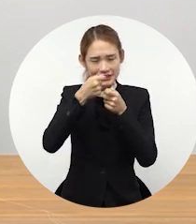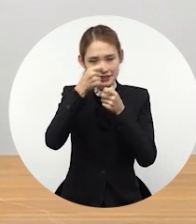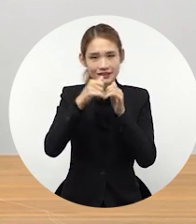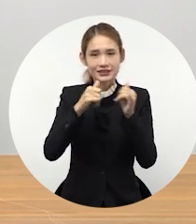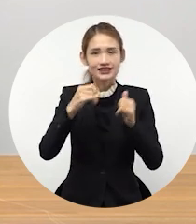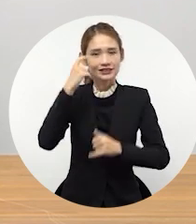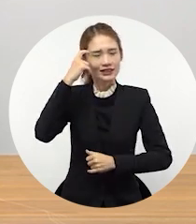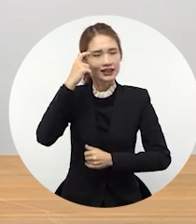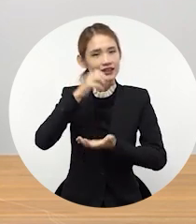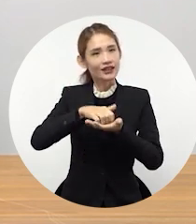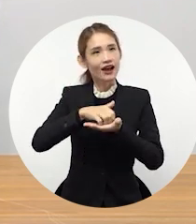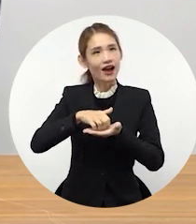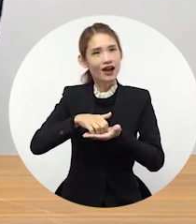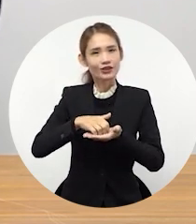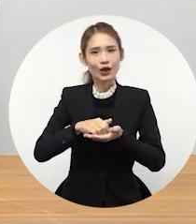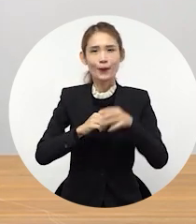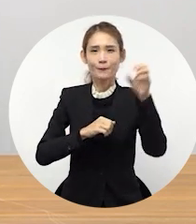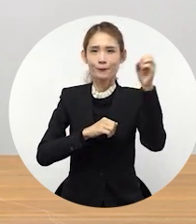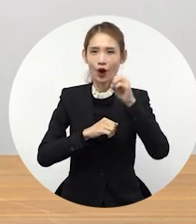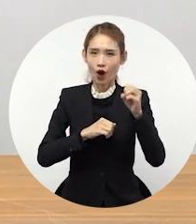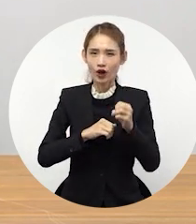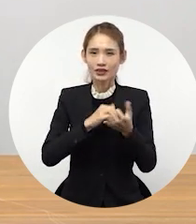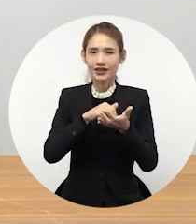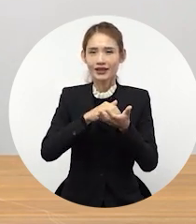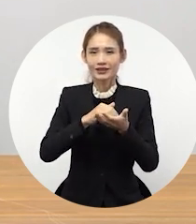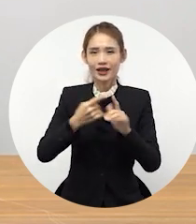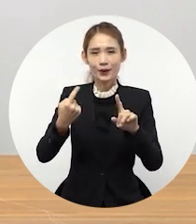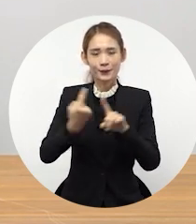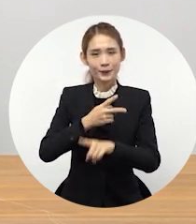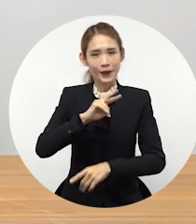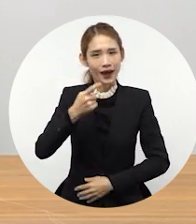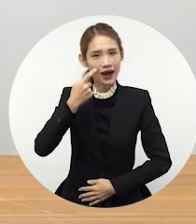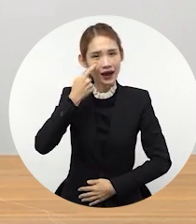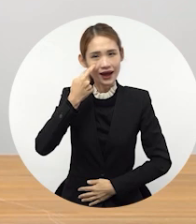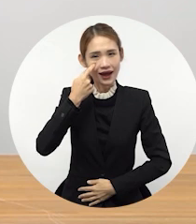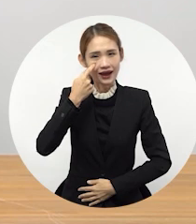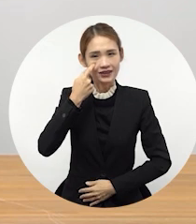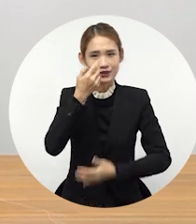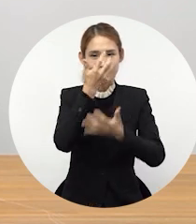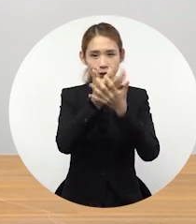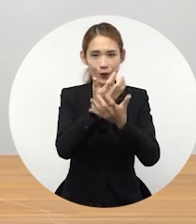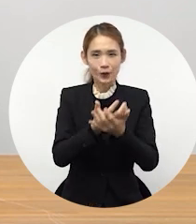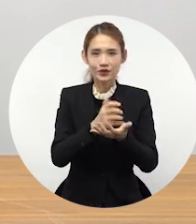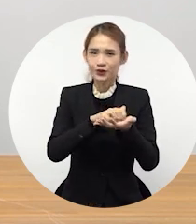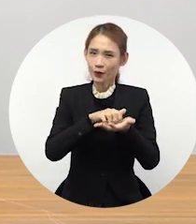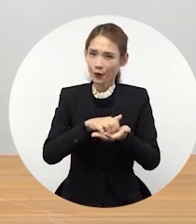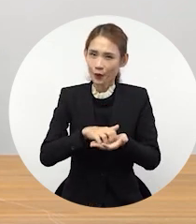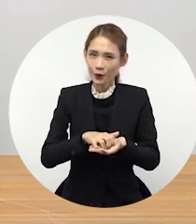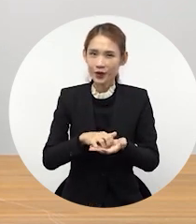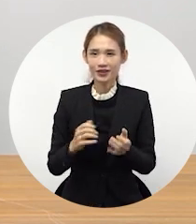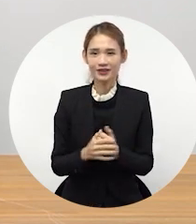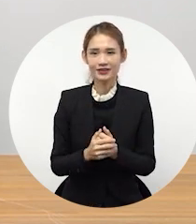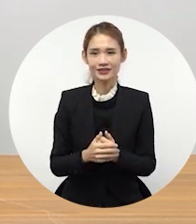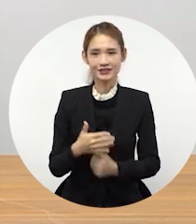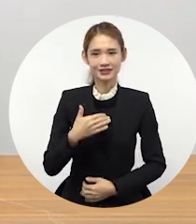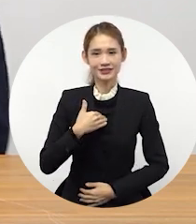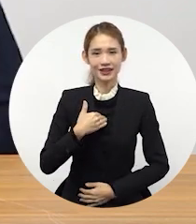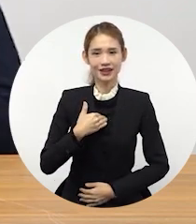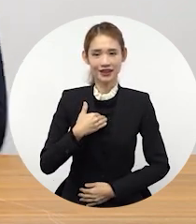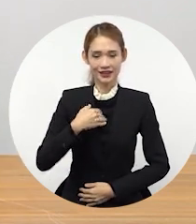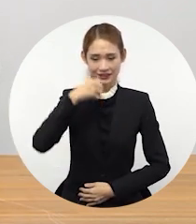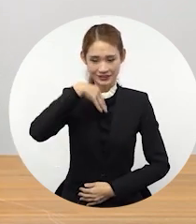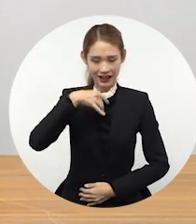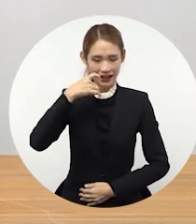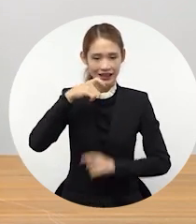한번 쭉 생각해 봤어요. 네. 대충 퍼센테이지로 환산했을 내 때 주변에 네. 이거 네. 통계가 이거 약간 잘못될 것 같은데?